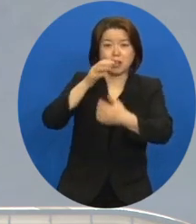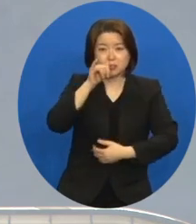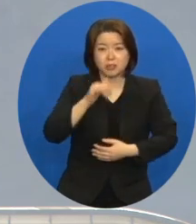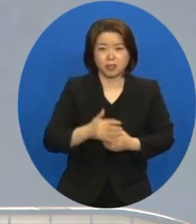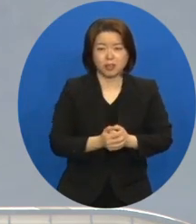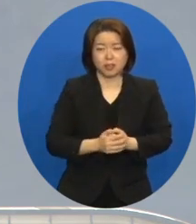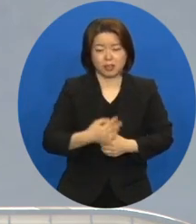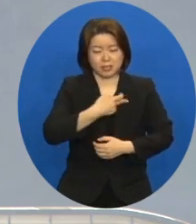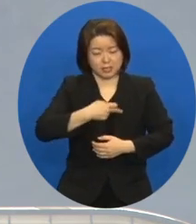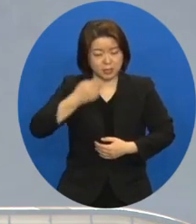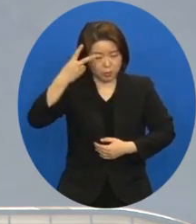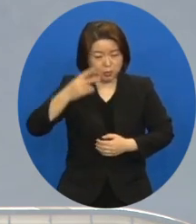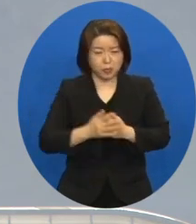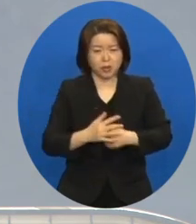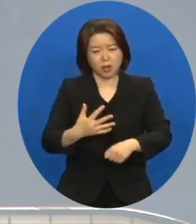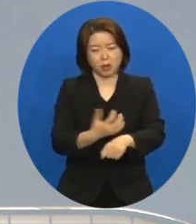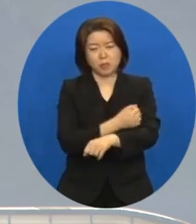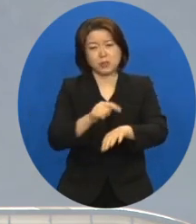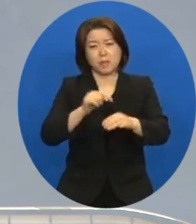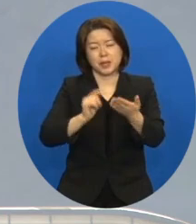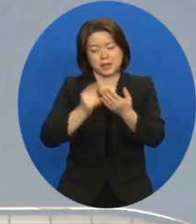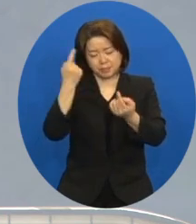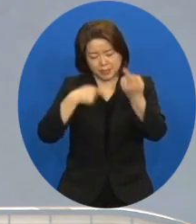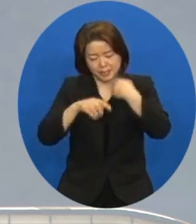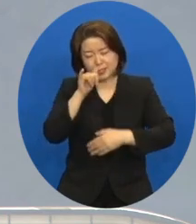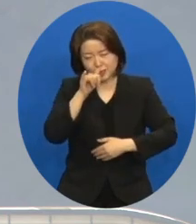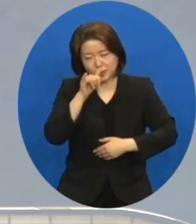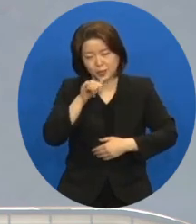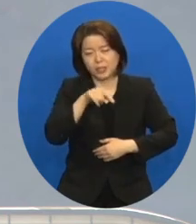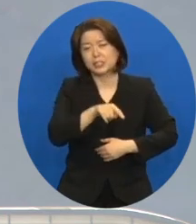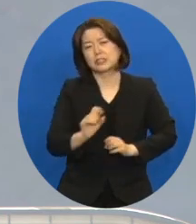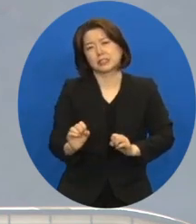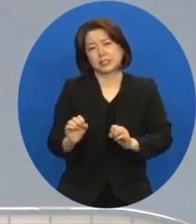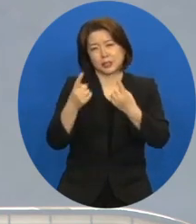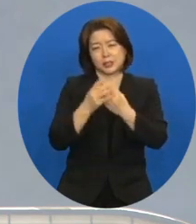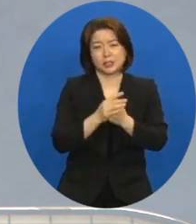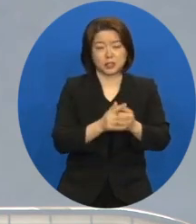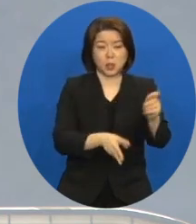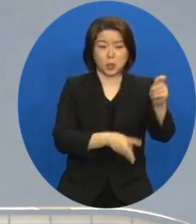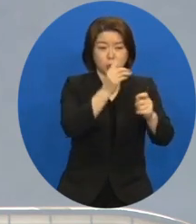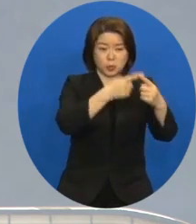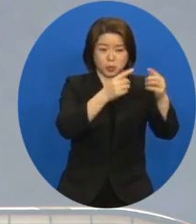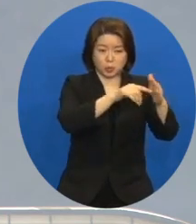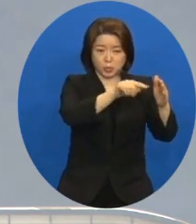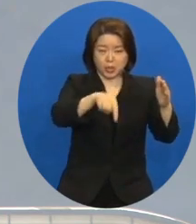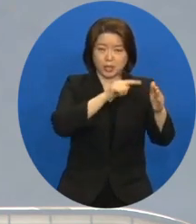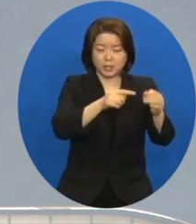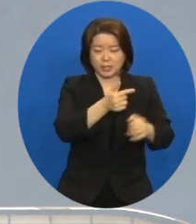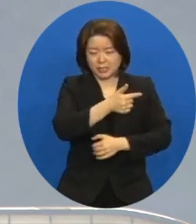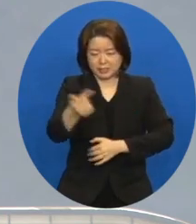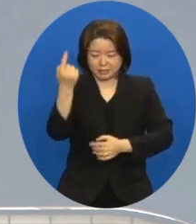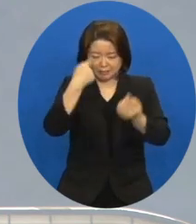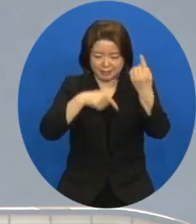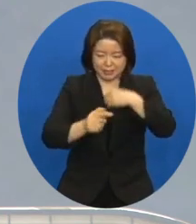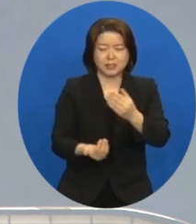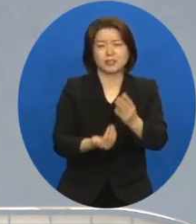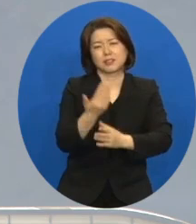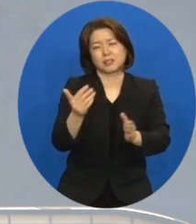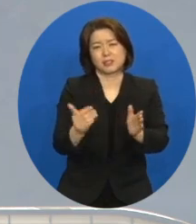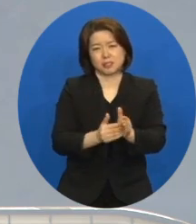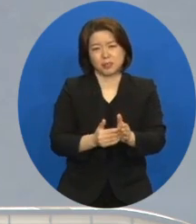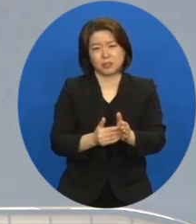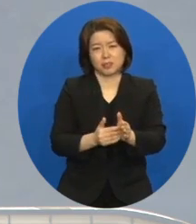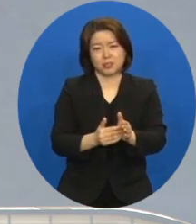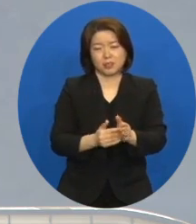사도 바울도 엄청나게 마음이 상했고, 그로 인해서 고린도 교회 안에도 큰 상처가 생겼어요.